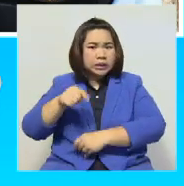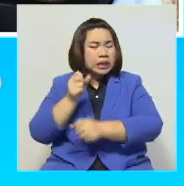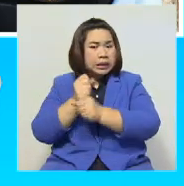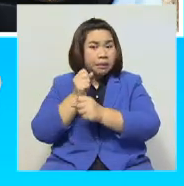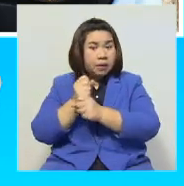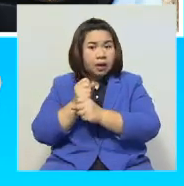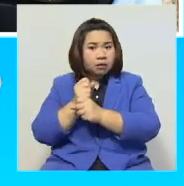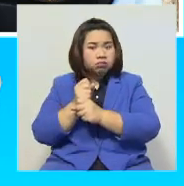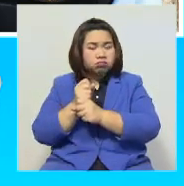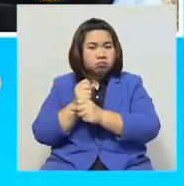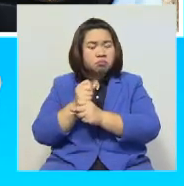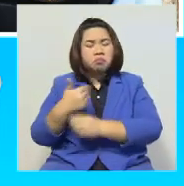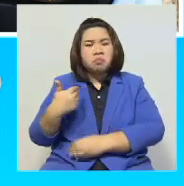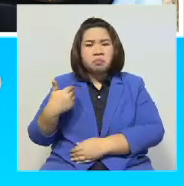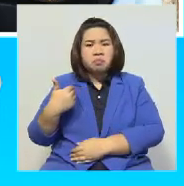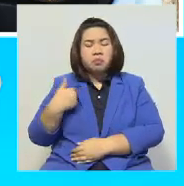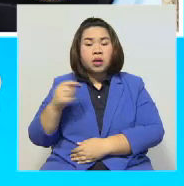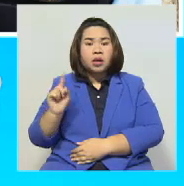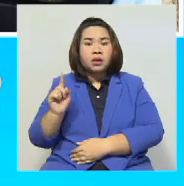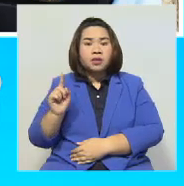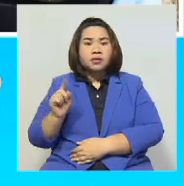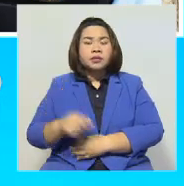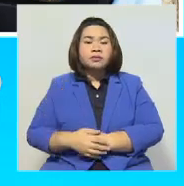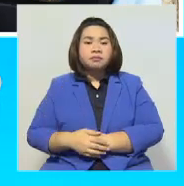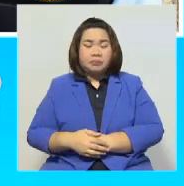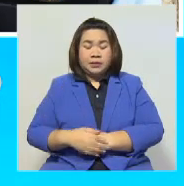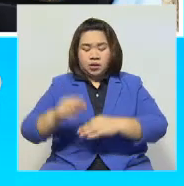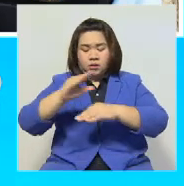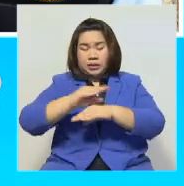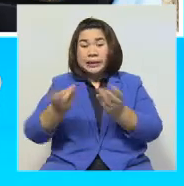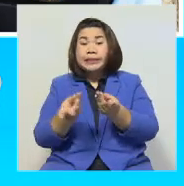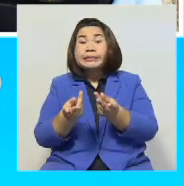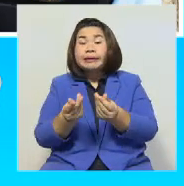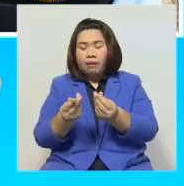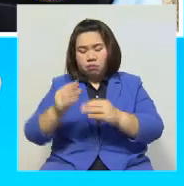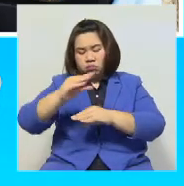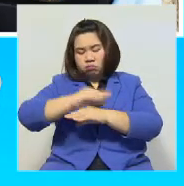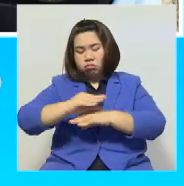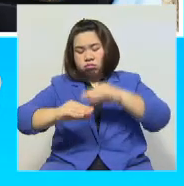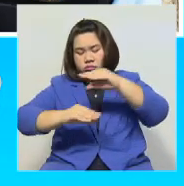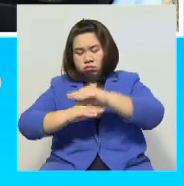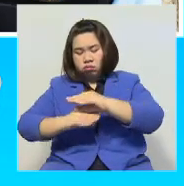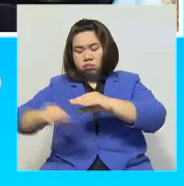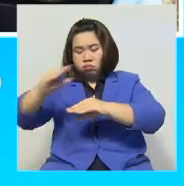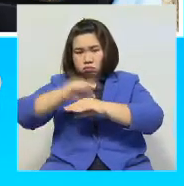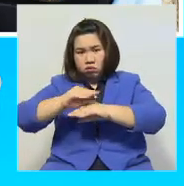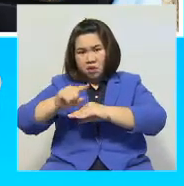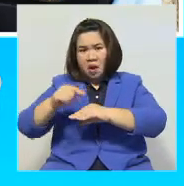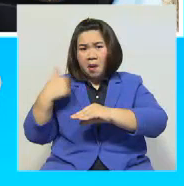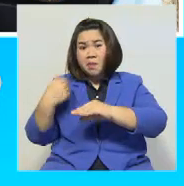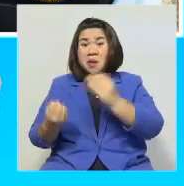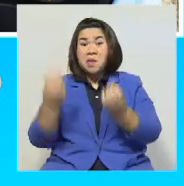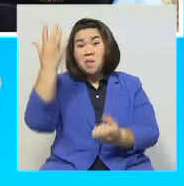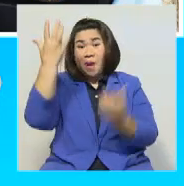จในการอะไรกั้นกระสอบทรายในพื้นที่รอยต่อนะครับในพื้นที่ป่าที่ไม่มีบางคนเ